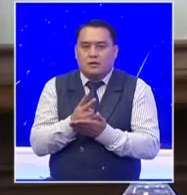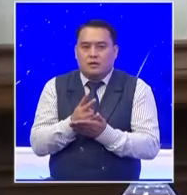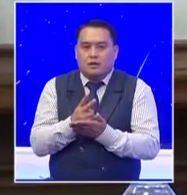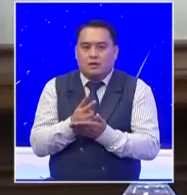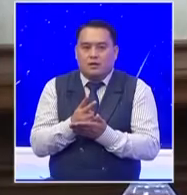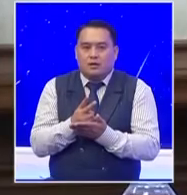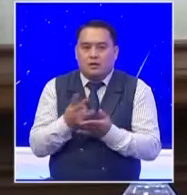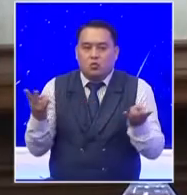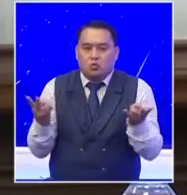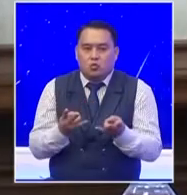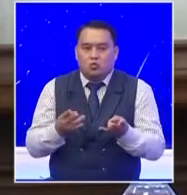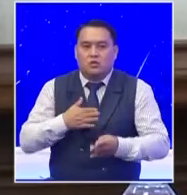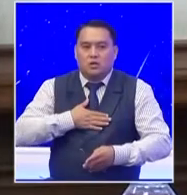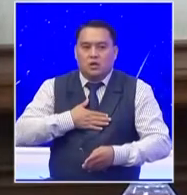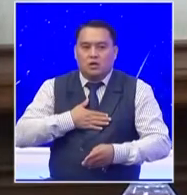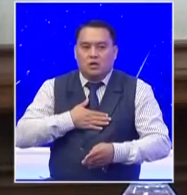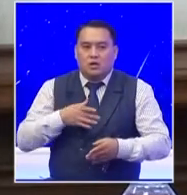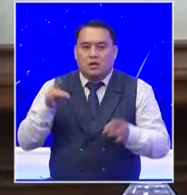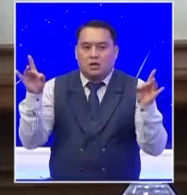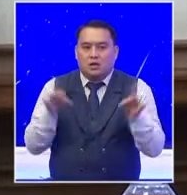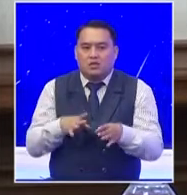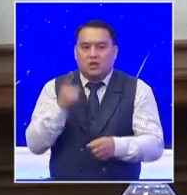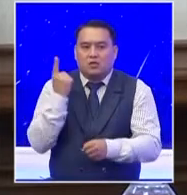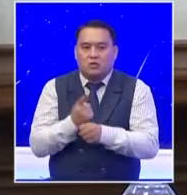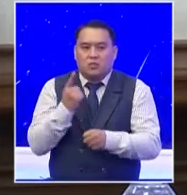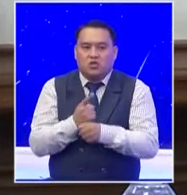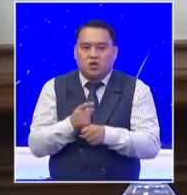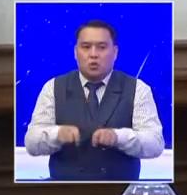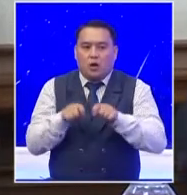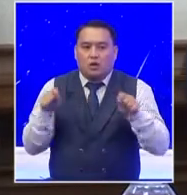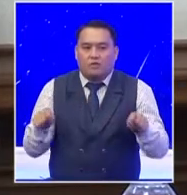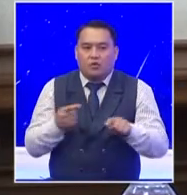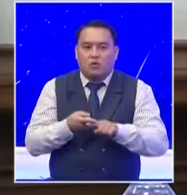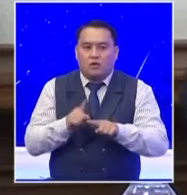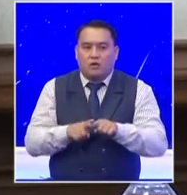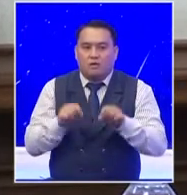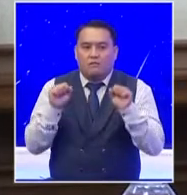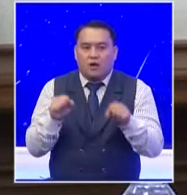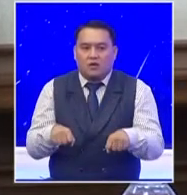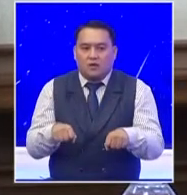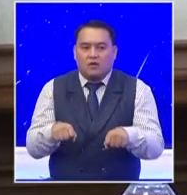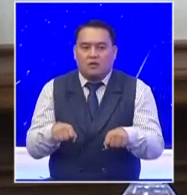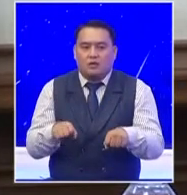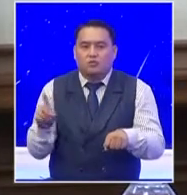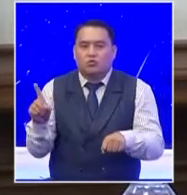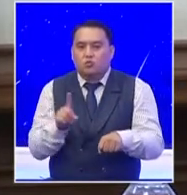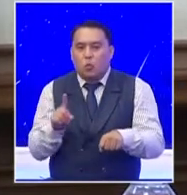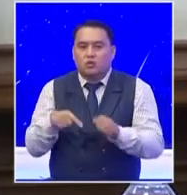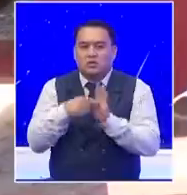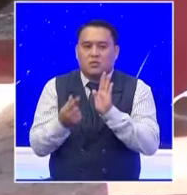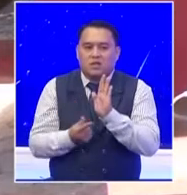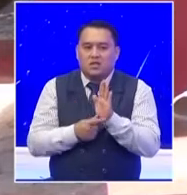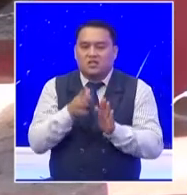По необходимости, я еще раз, ресторан я не дам. Вот это. А вот такие вещи дадим, не дожидаясь 17